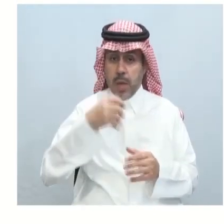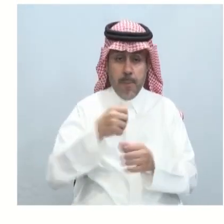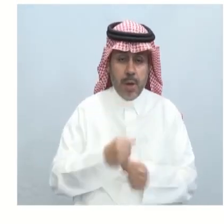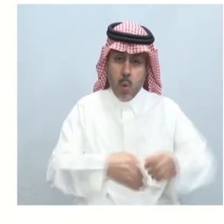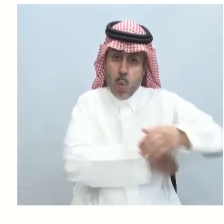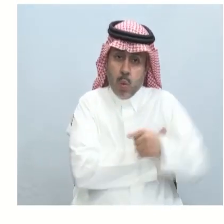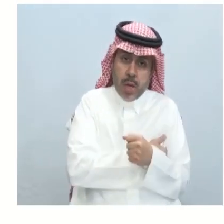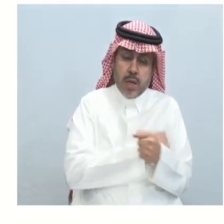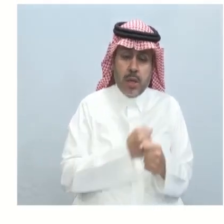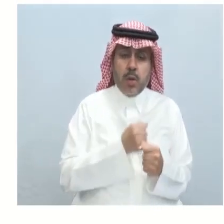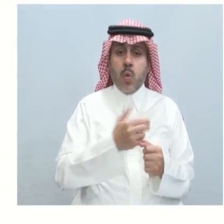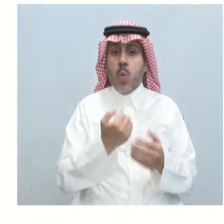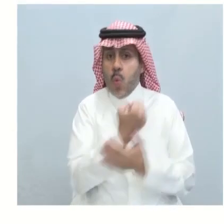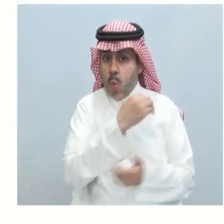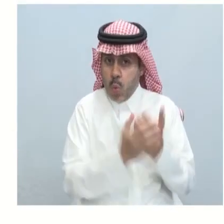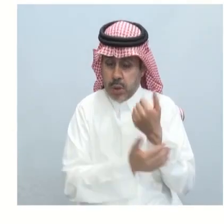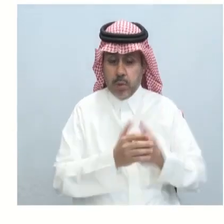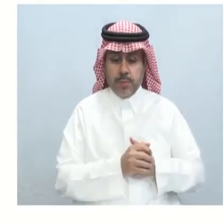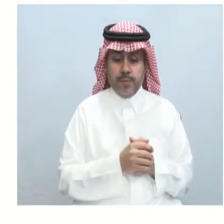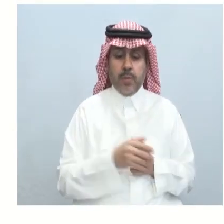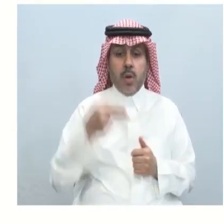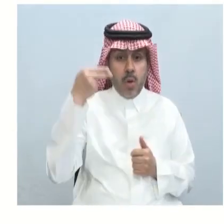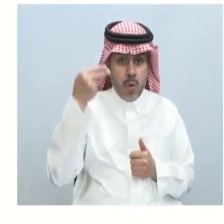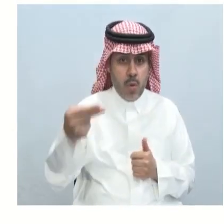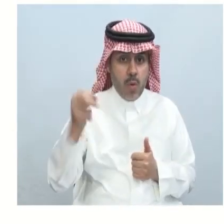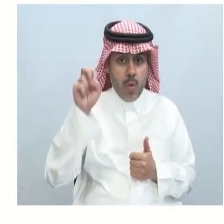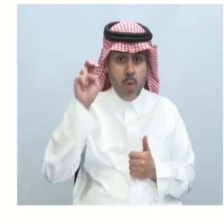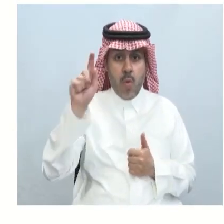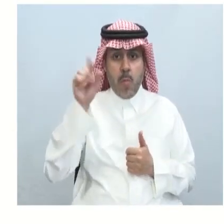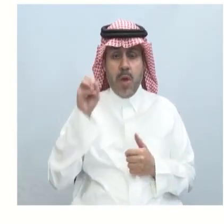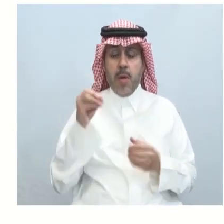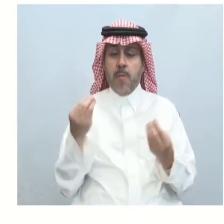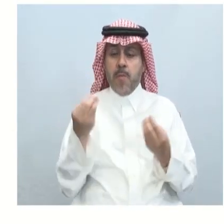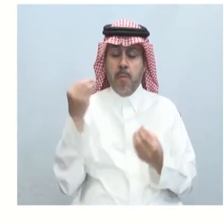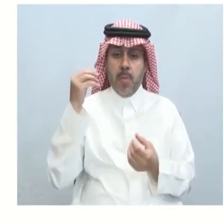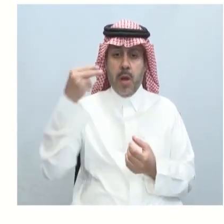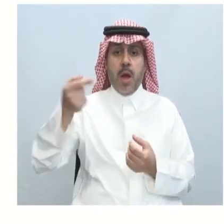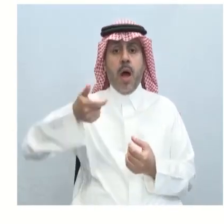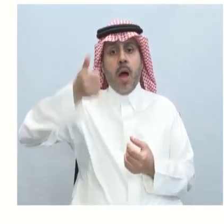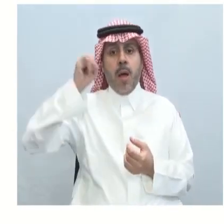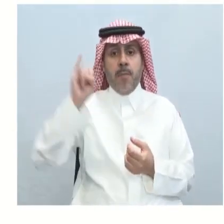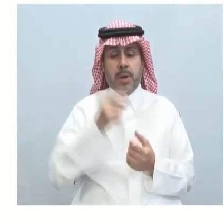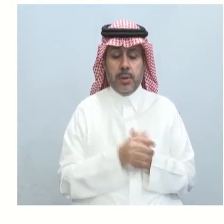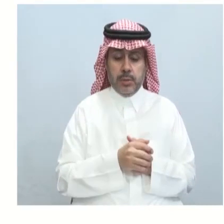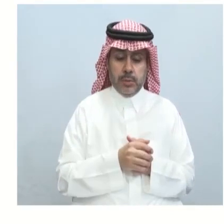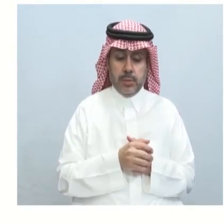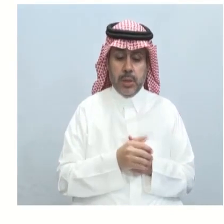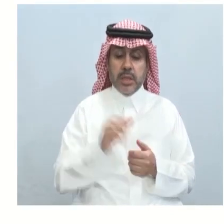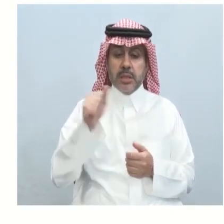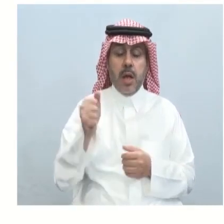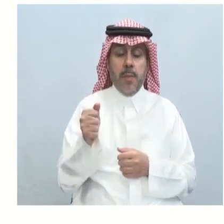وكذلكم احسنتم عقبه بن عامر الجهني وكان صاحب بغله النبي صلى الله عليه